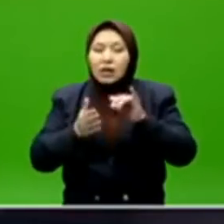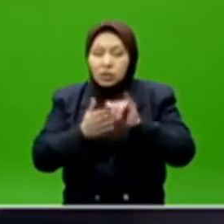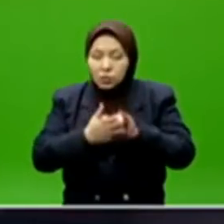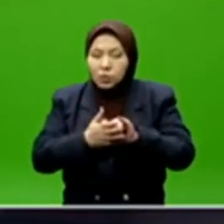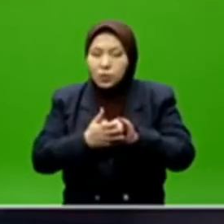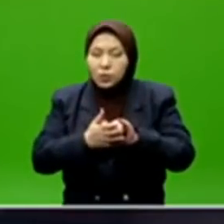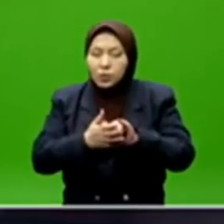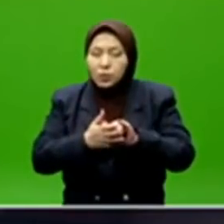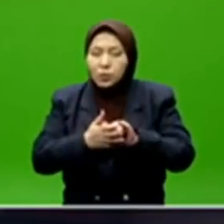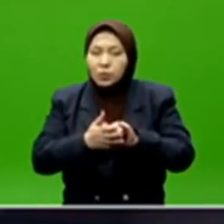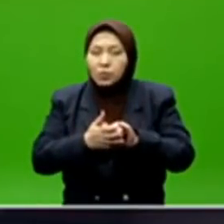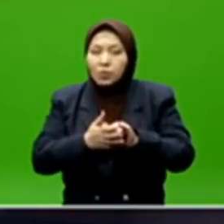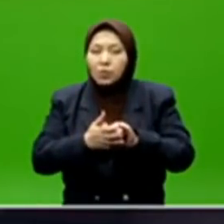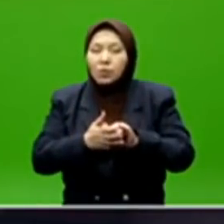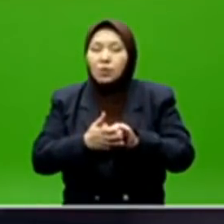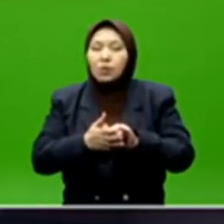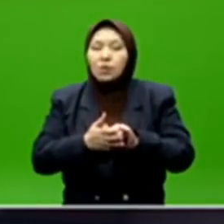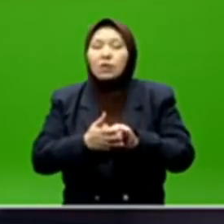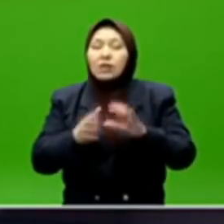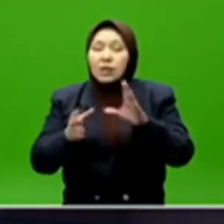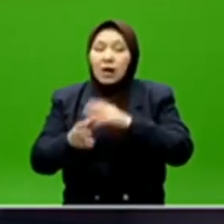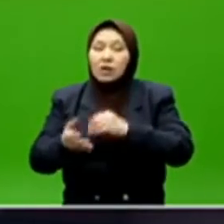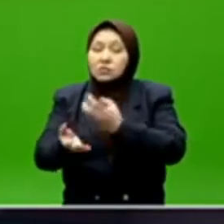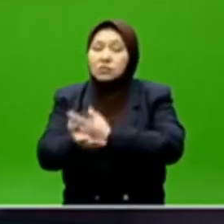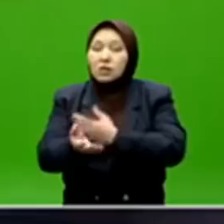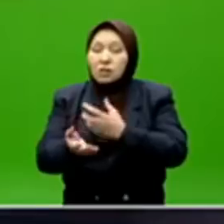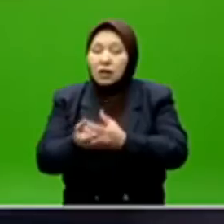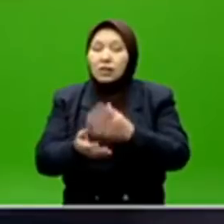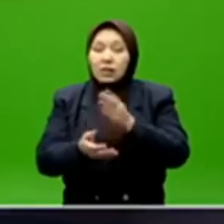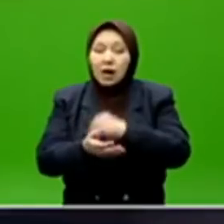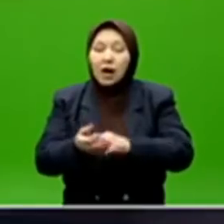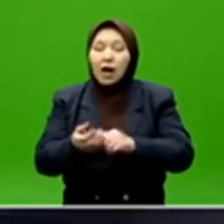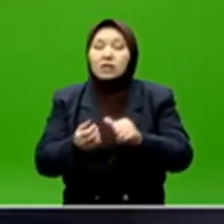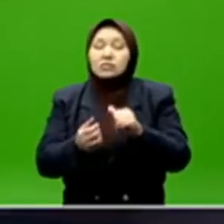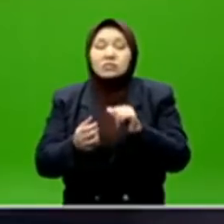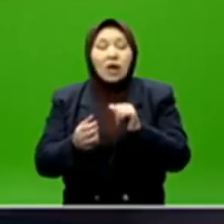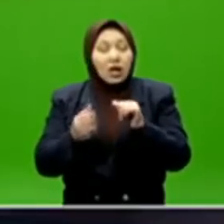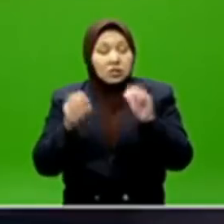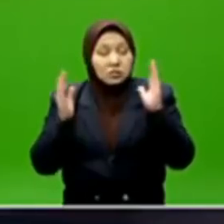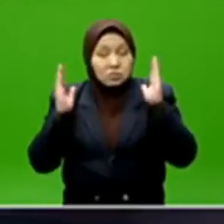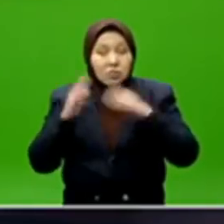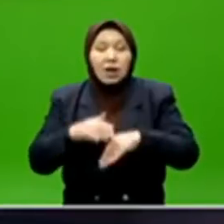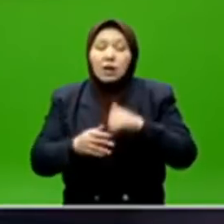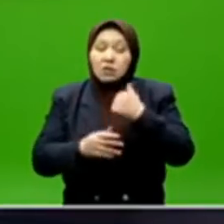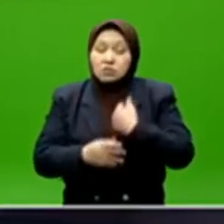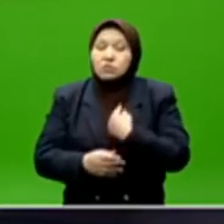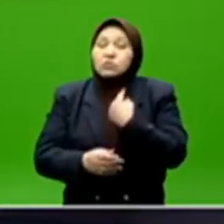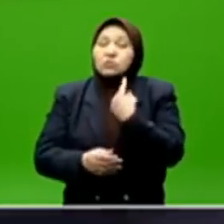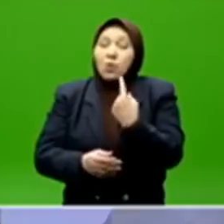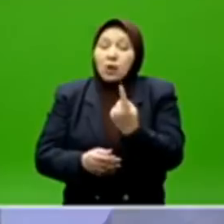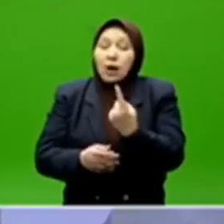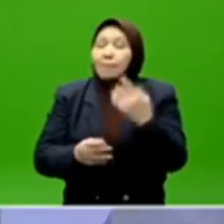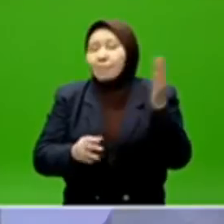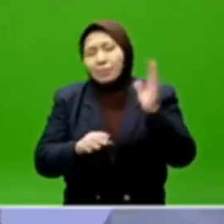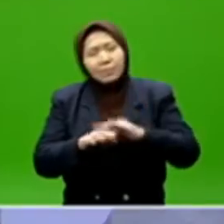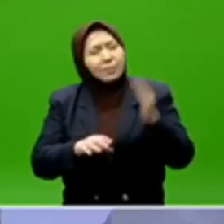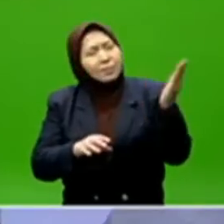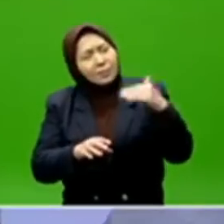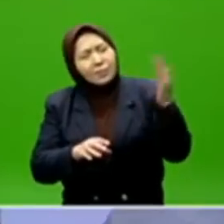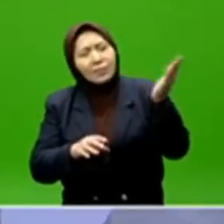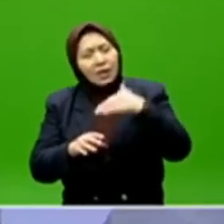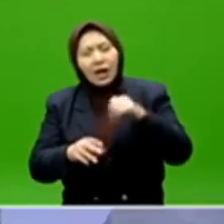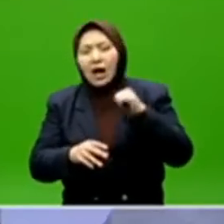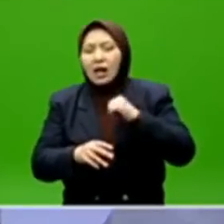solat. Wa min zurriyyati, dan tak seorang-seorang sembahyang. Ha, itu penting Ustaz ya. Ya betul Ustaz. Ajak anak, ajak ahli